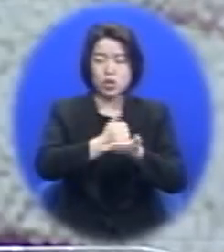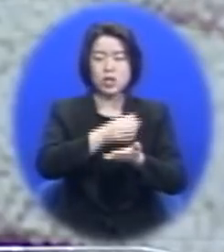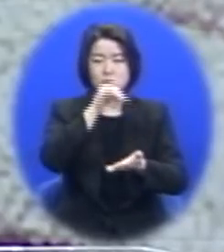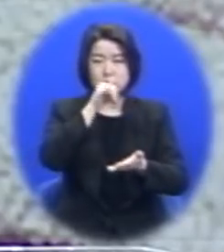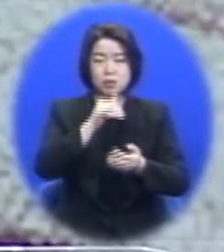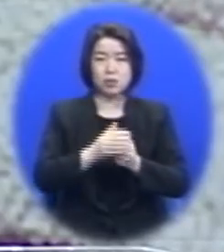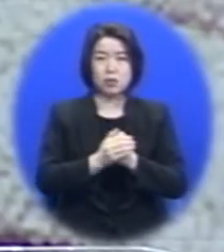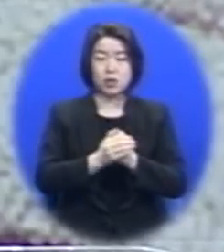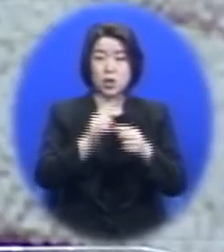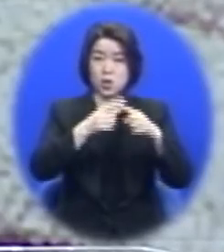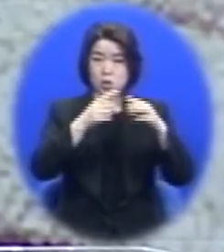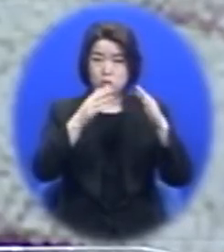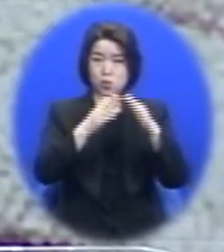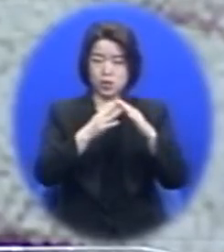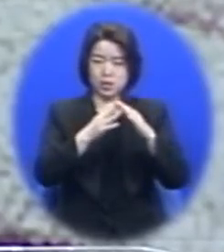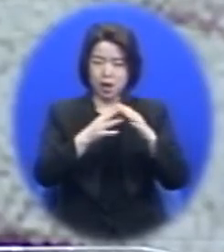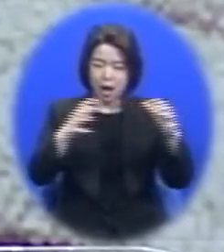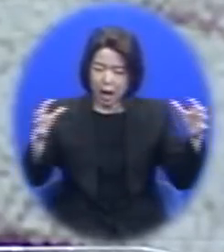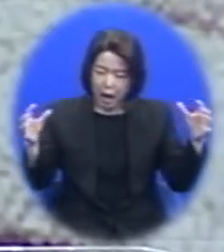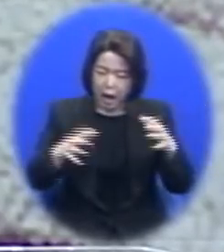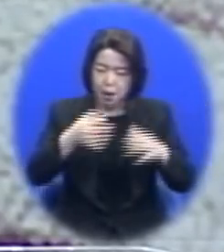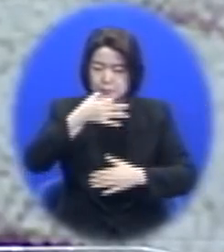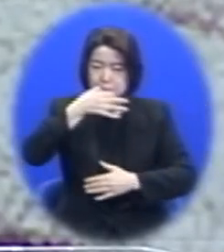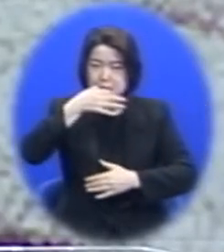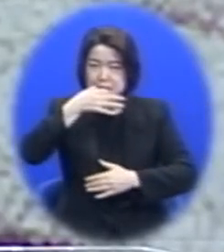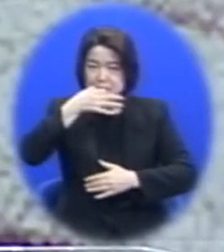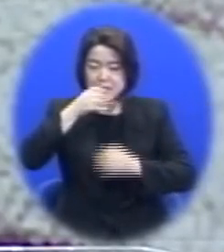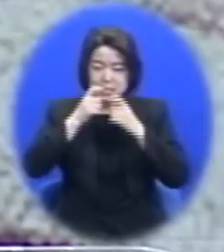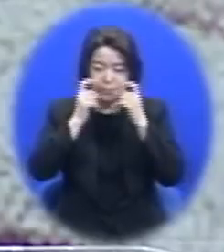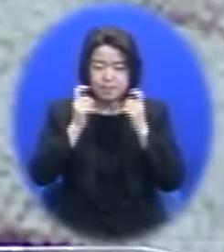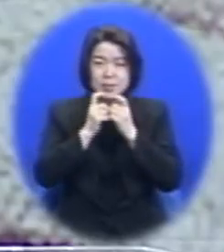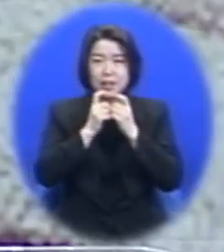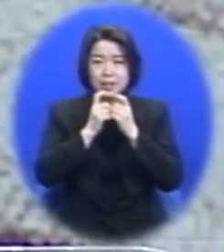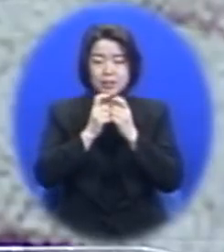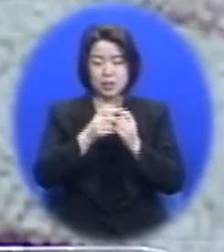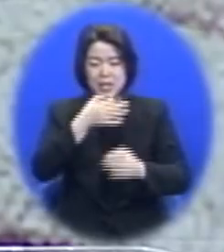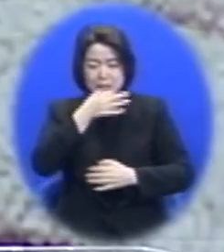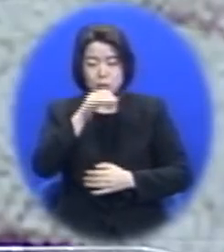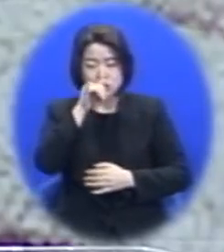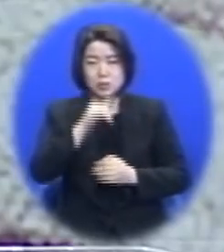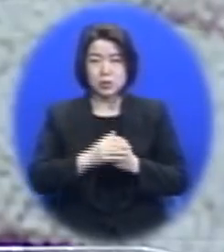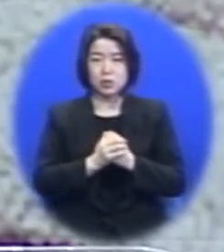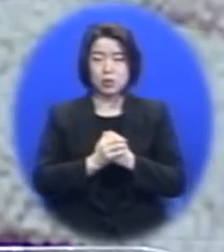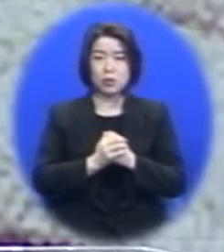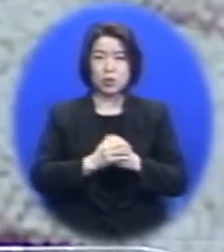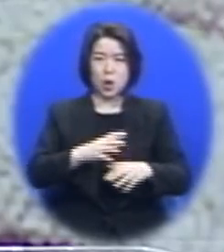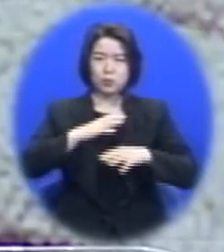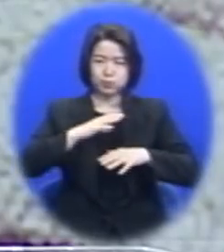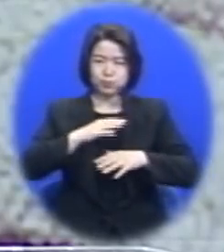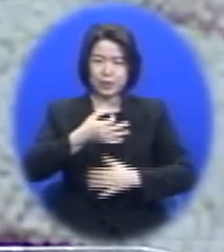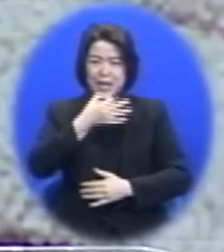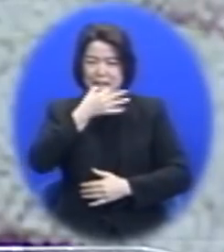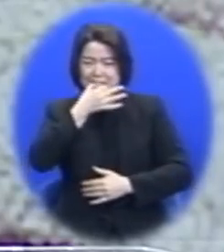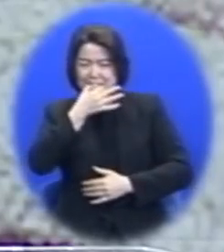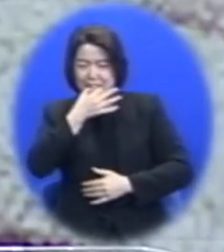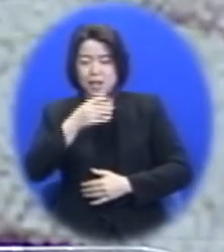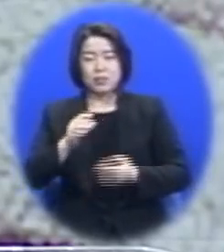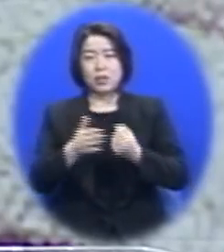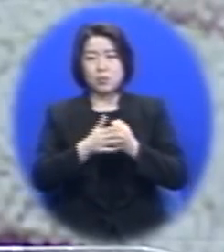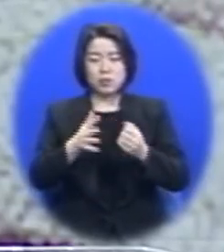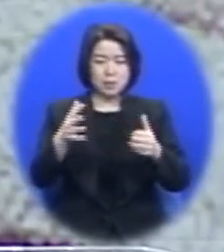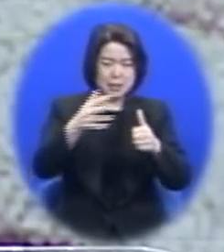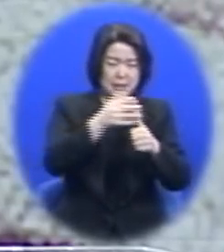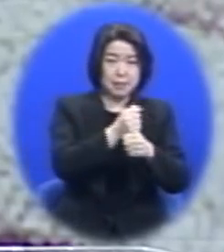교회도 집단 화된 이기심에 사로잡혀 있는 존재 그리고 무서운 욕망에 사로잡혀 있고